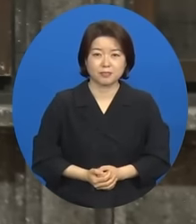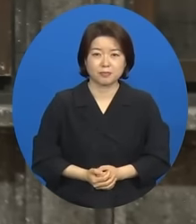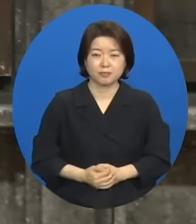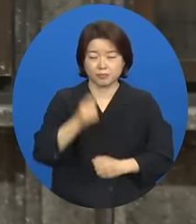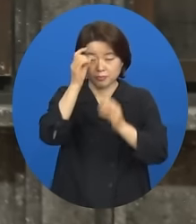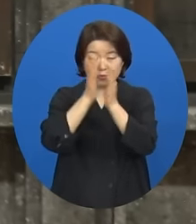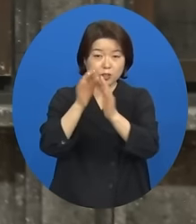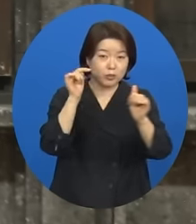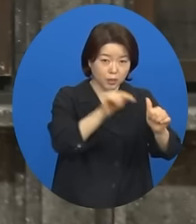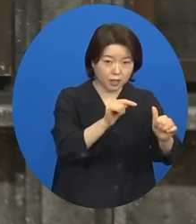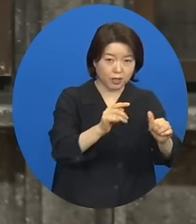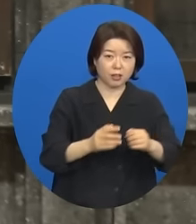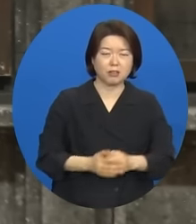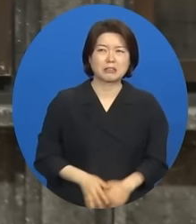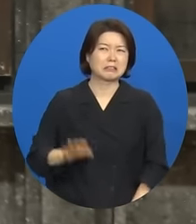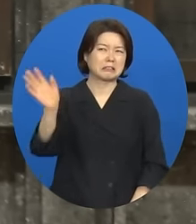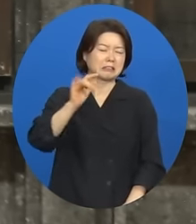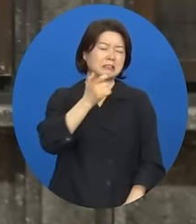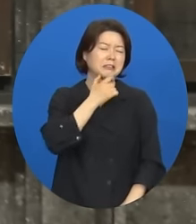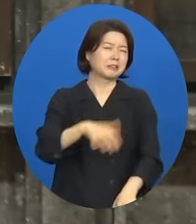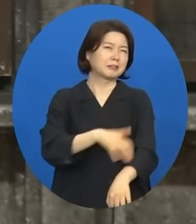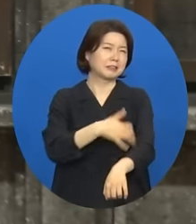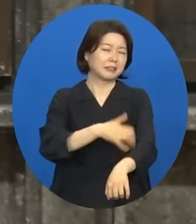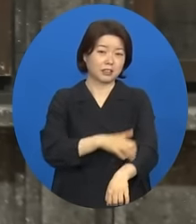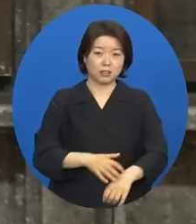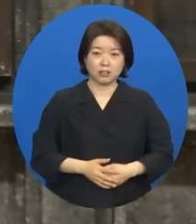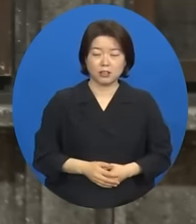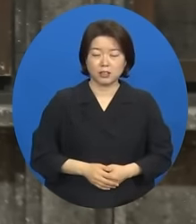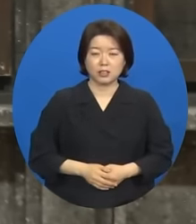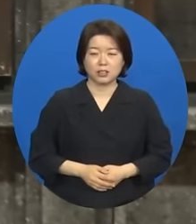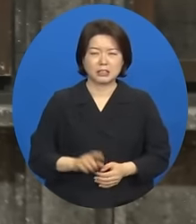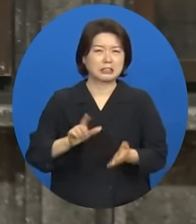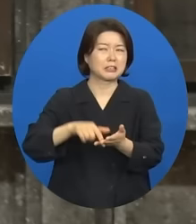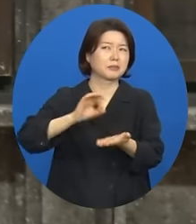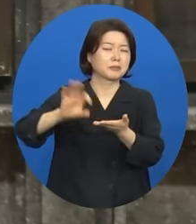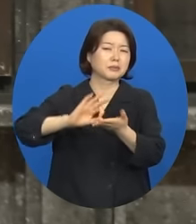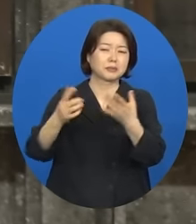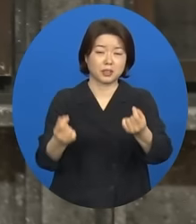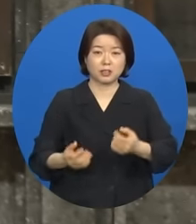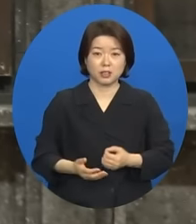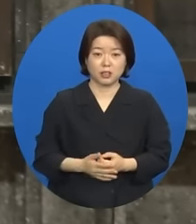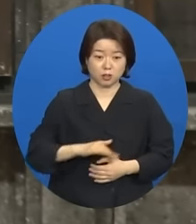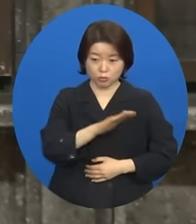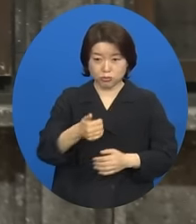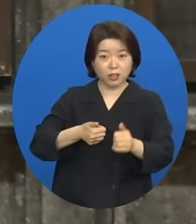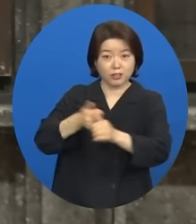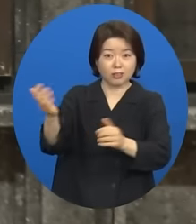기도해라. 싫어요. 귀찮아요. 시간 낭비 같아요. 우리가 이기잖아요.